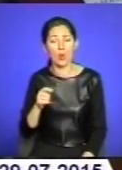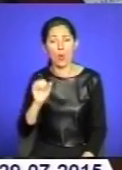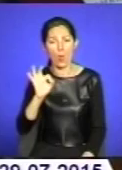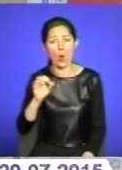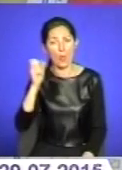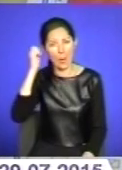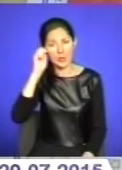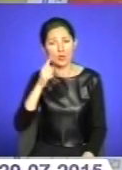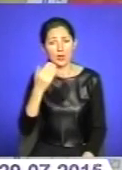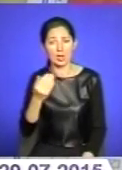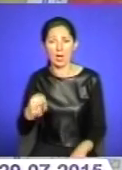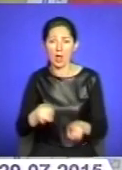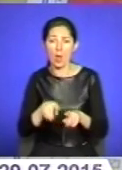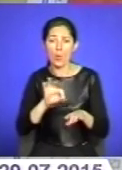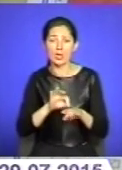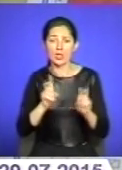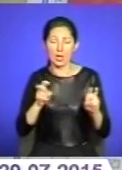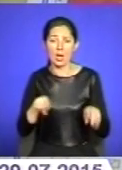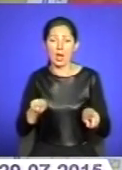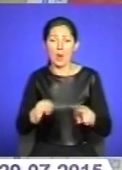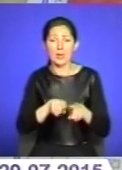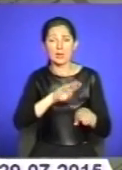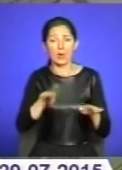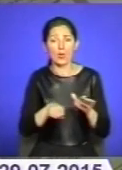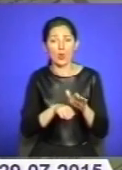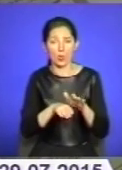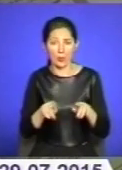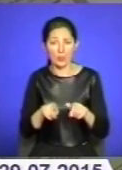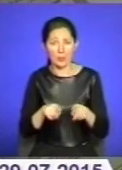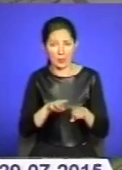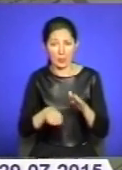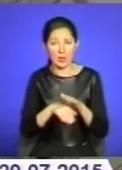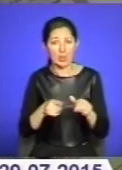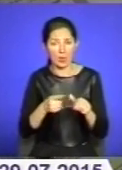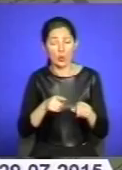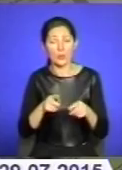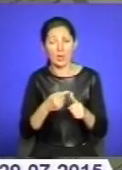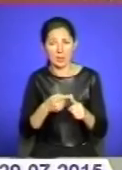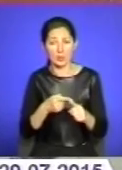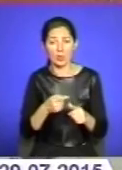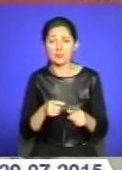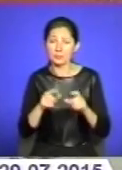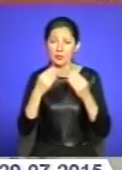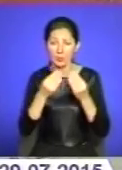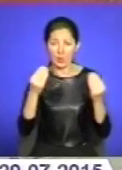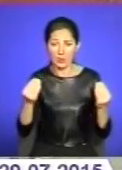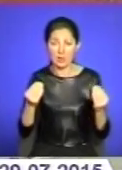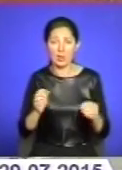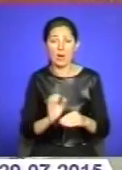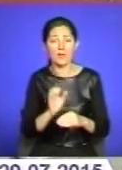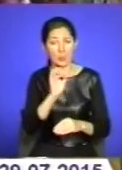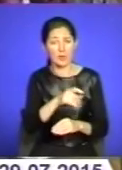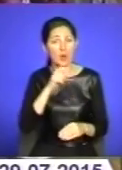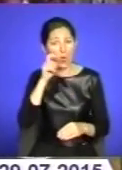Не випадково під такою назвою експонується в архіві тематична виставка депортації українців з території Польщі, яка розпочалася у